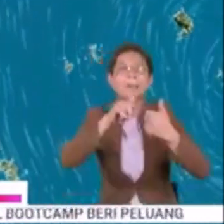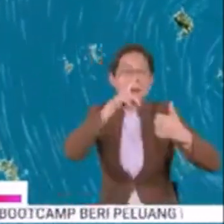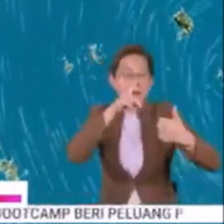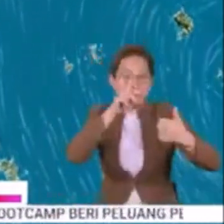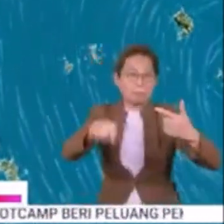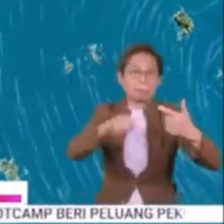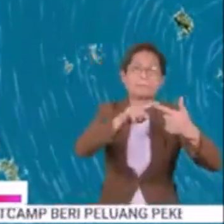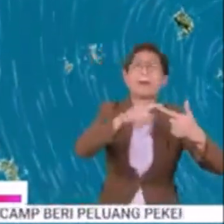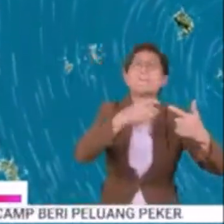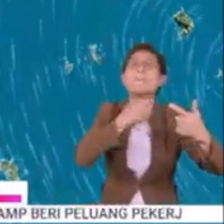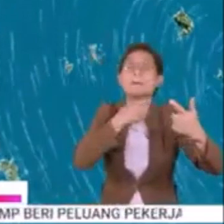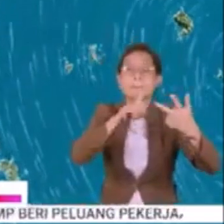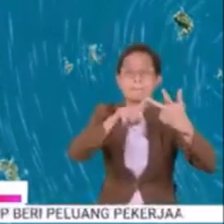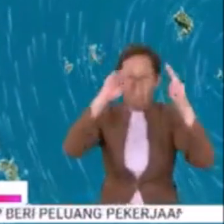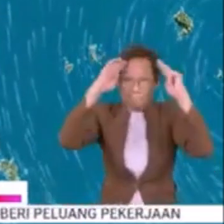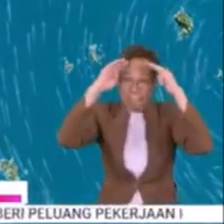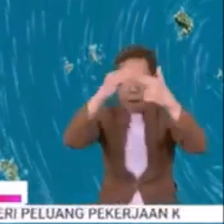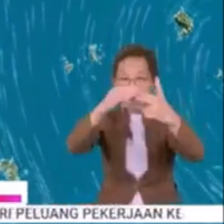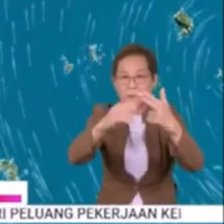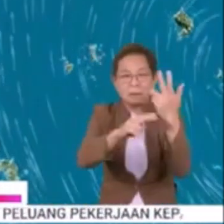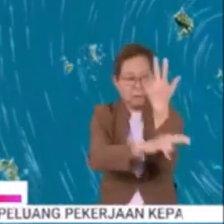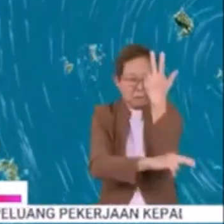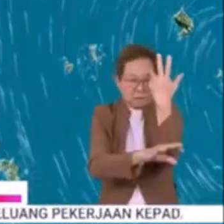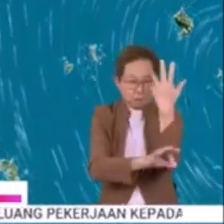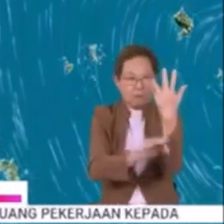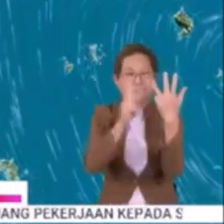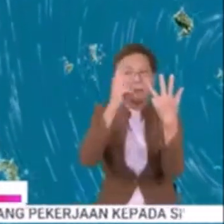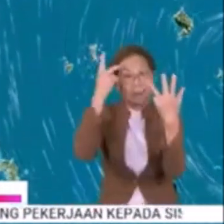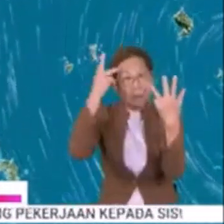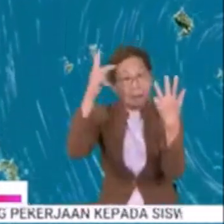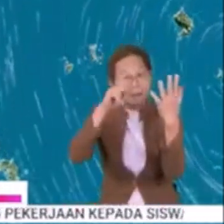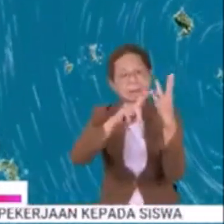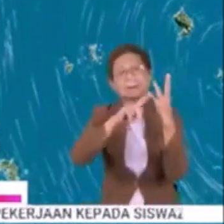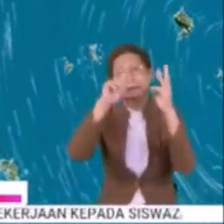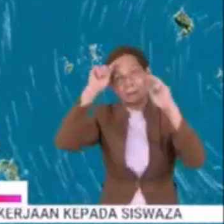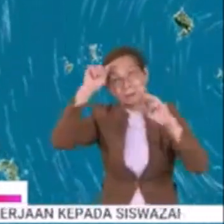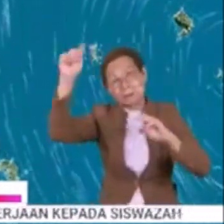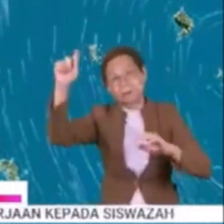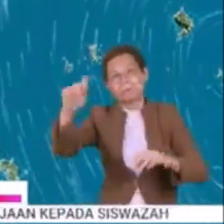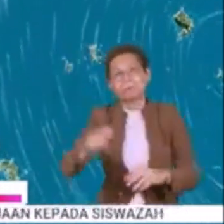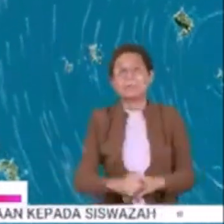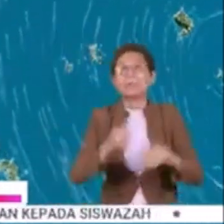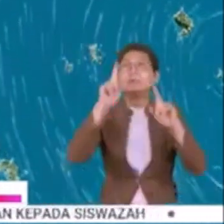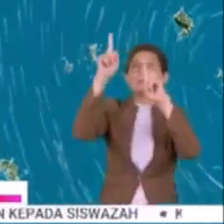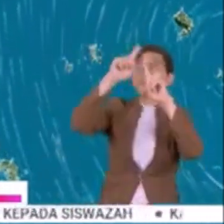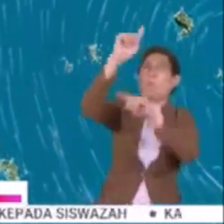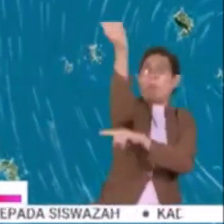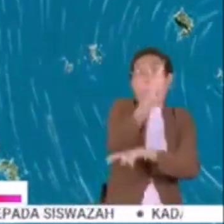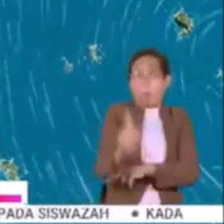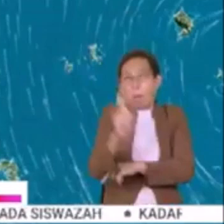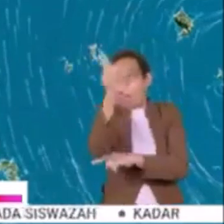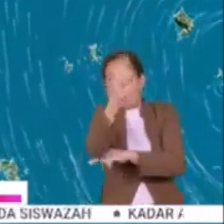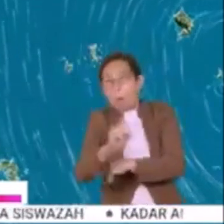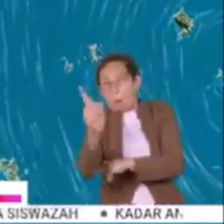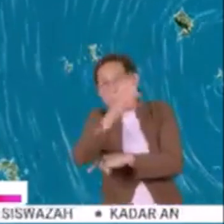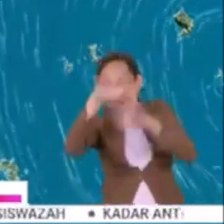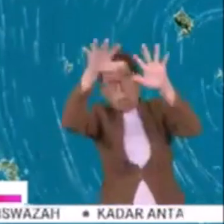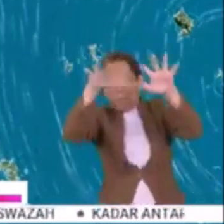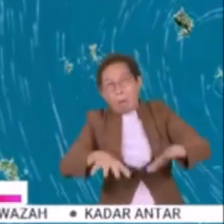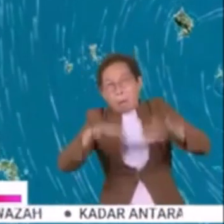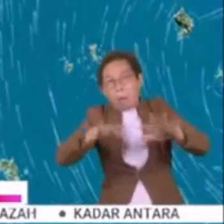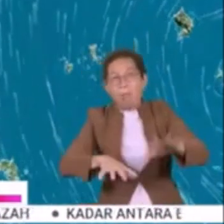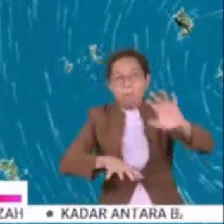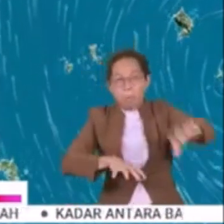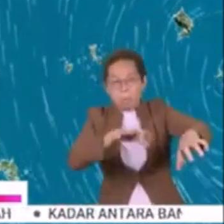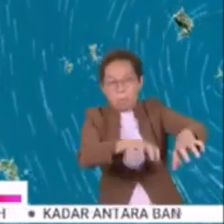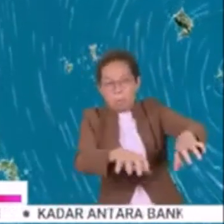Kedah, Perak, Pahang, Negeri Sembilan, Kelantan dan juga Terengganu. Keadaan cuaca ribut petir untuk kebanyakan kawasan-kawasan